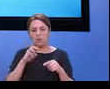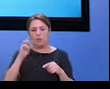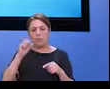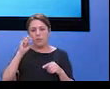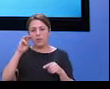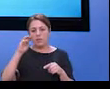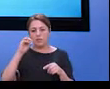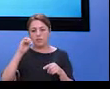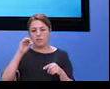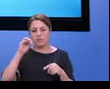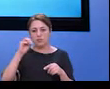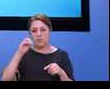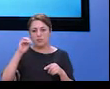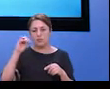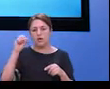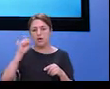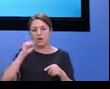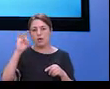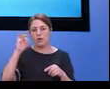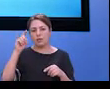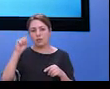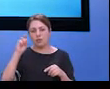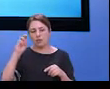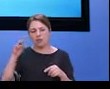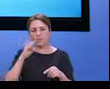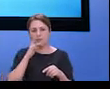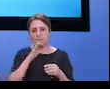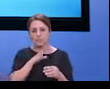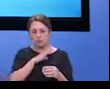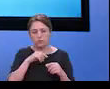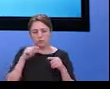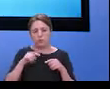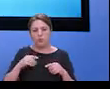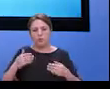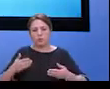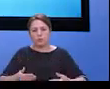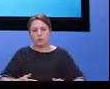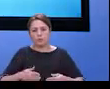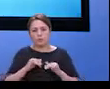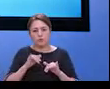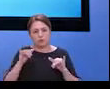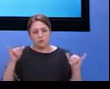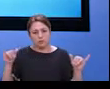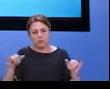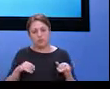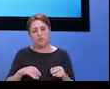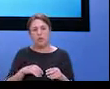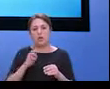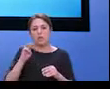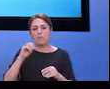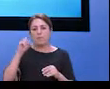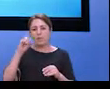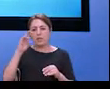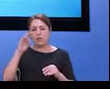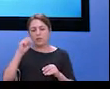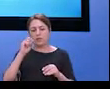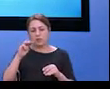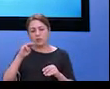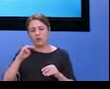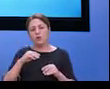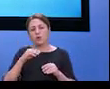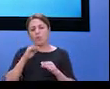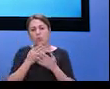urug' davri deyilgan. Keyinchalik esa turmushning takomillashishi, mehnat qurollarining takomillashishi natijasida asta-sekinlik